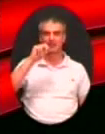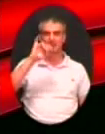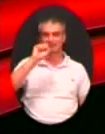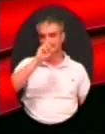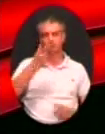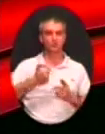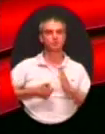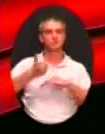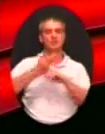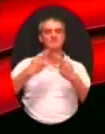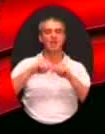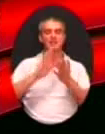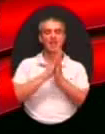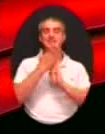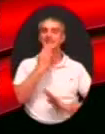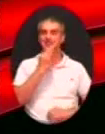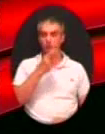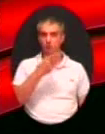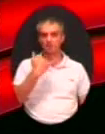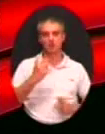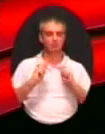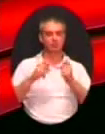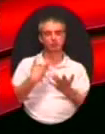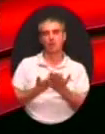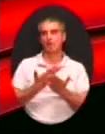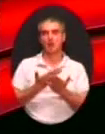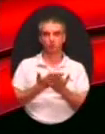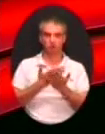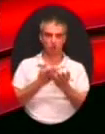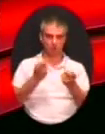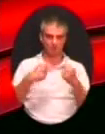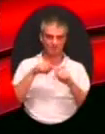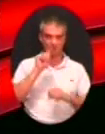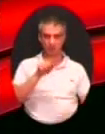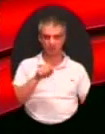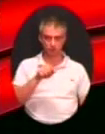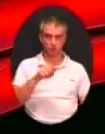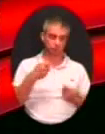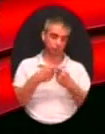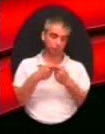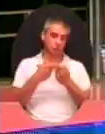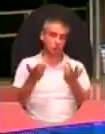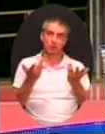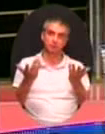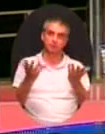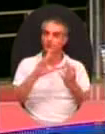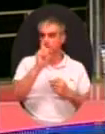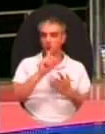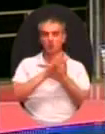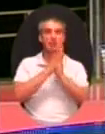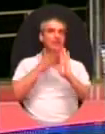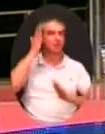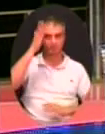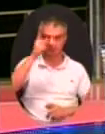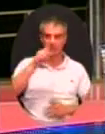שעמד בראש ועדת הגיור, והיום הגיש את המלצות הוועדה הזאת, בנוגע למה שאולי יהפוך